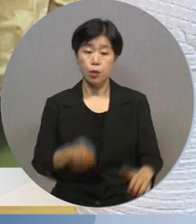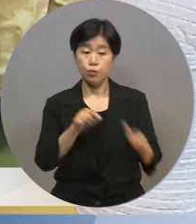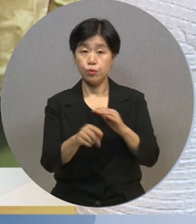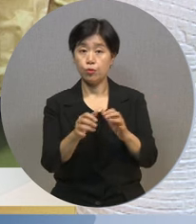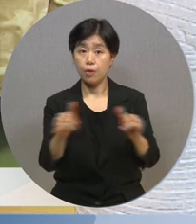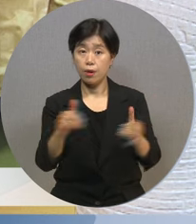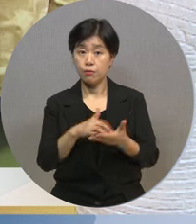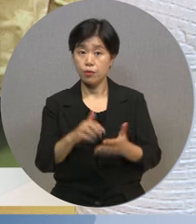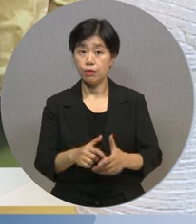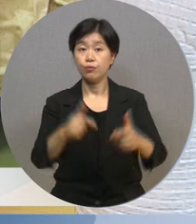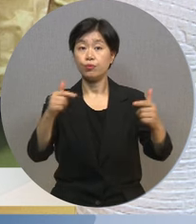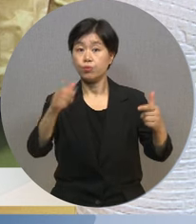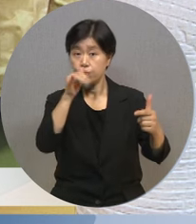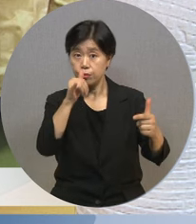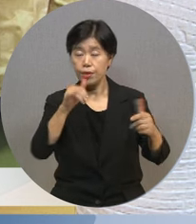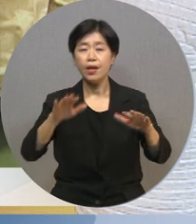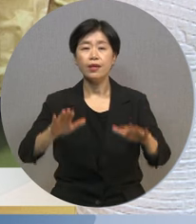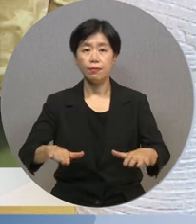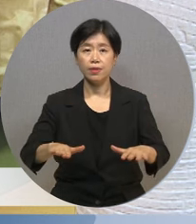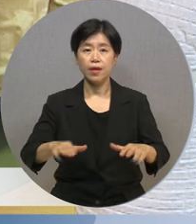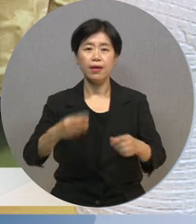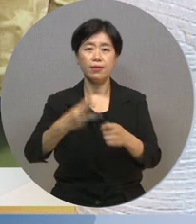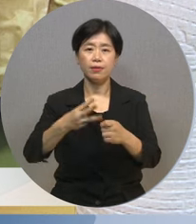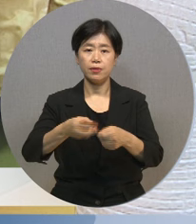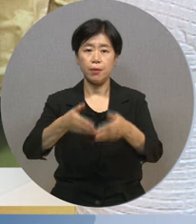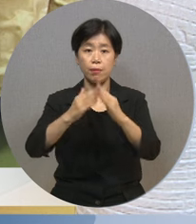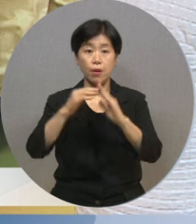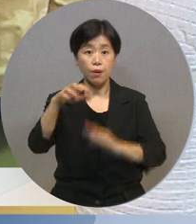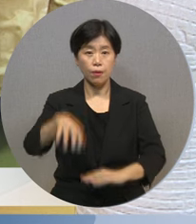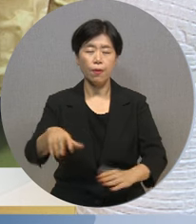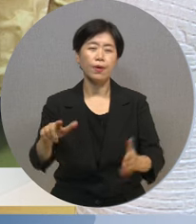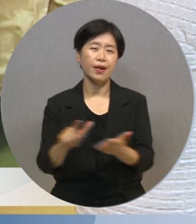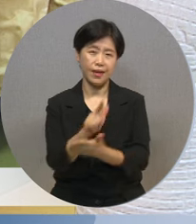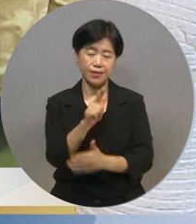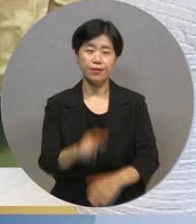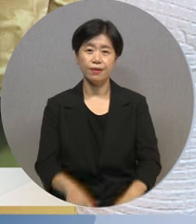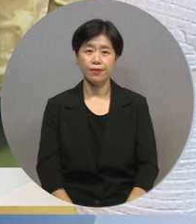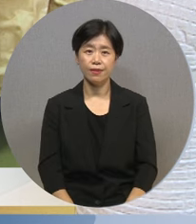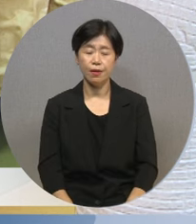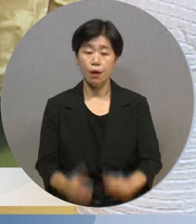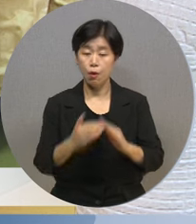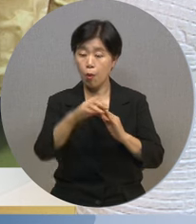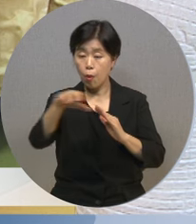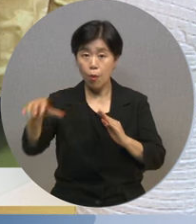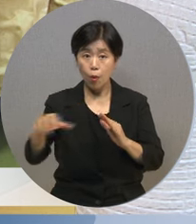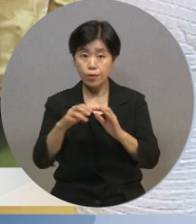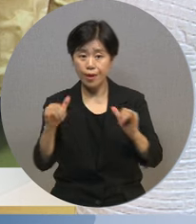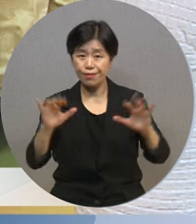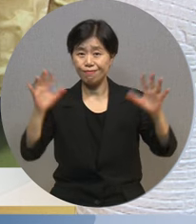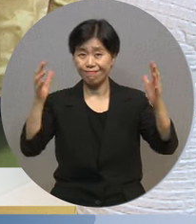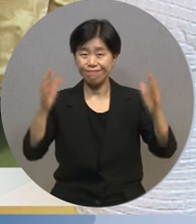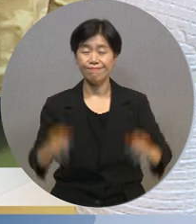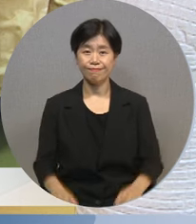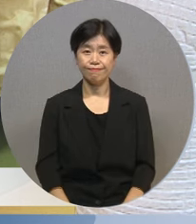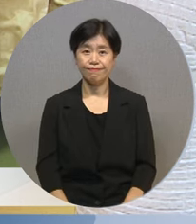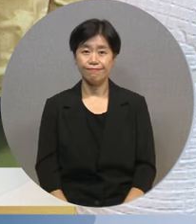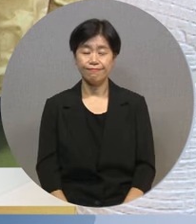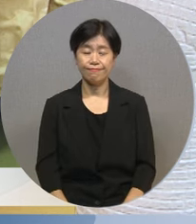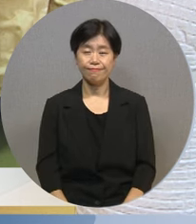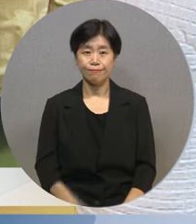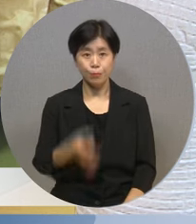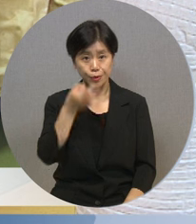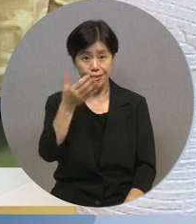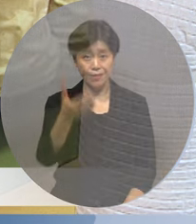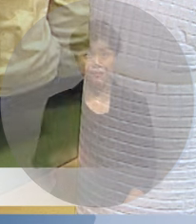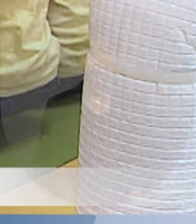높은만큼 이번에는 강서구에서 두 번째로 문을 열었는데요 주변 주민들의 좋은 반응을 얻고 있습니다 박성용